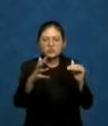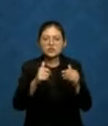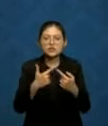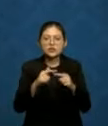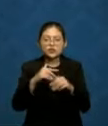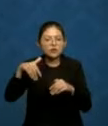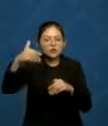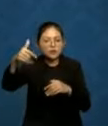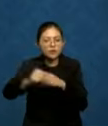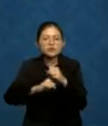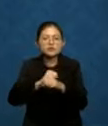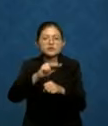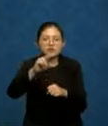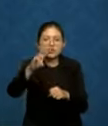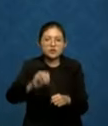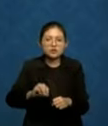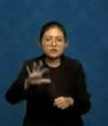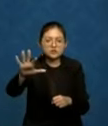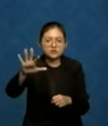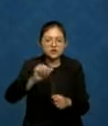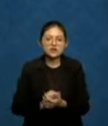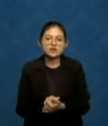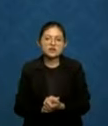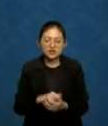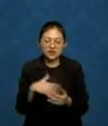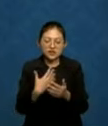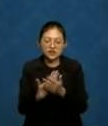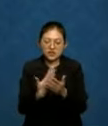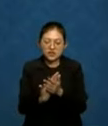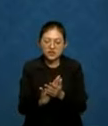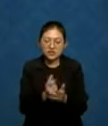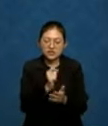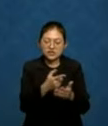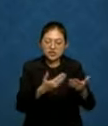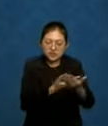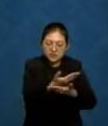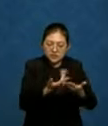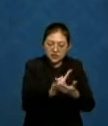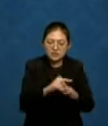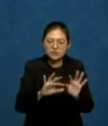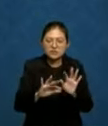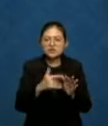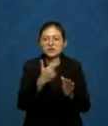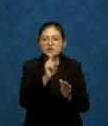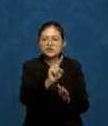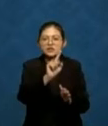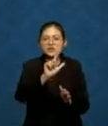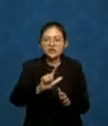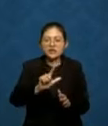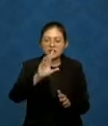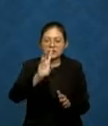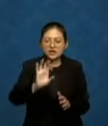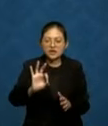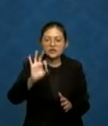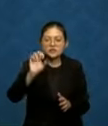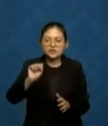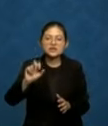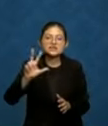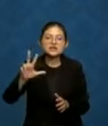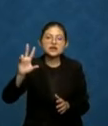ปี2565ได้มีค่าจ้างที่ปรึกษาจำนวน 1936